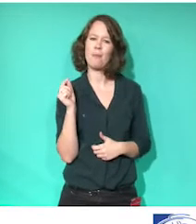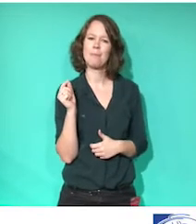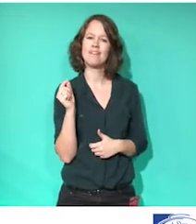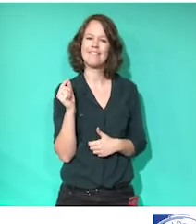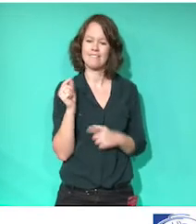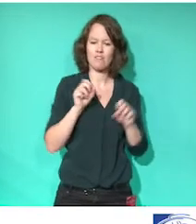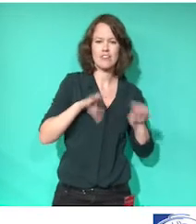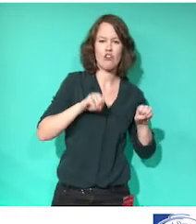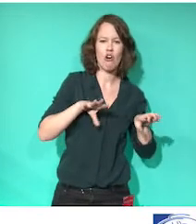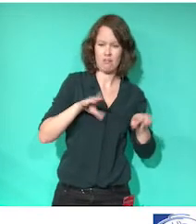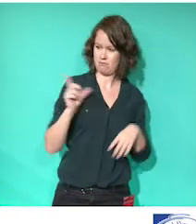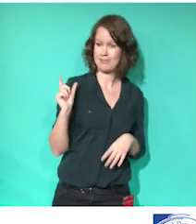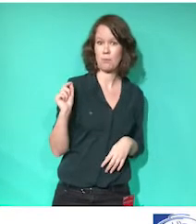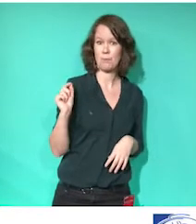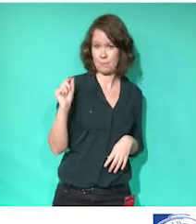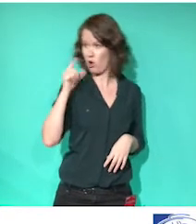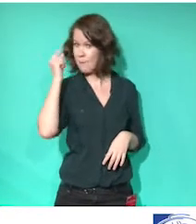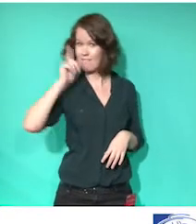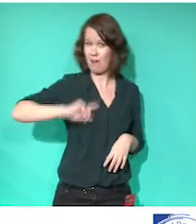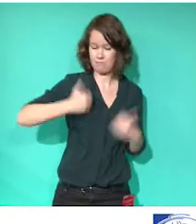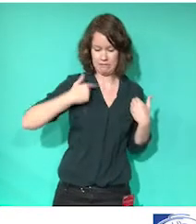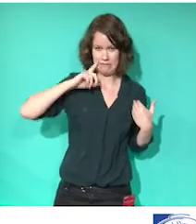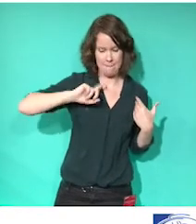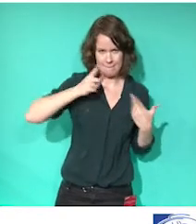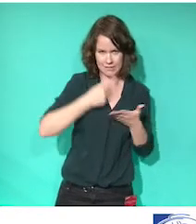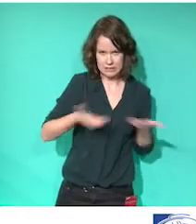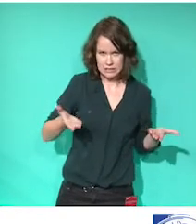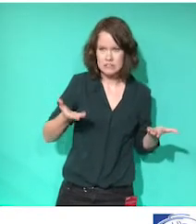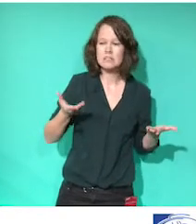postes d'entraîneur, ce n'est pas toujours simple pour une femme. Vous avez eu le témoignage